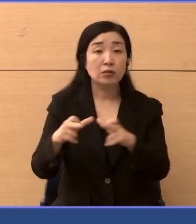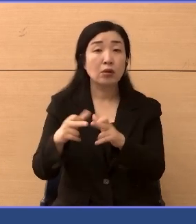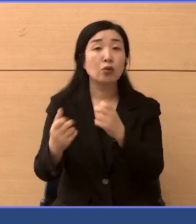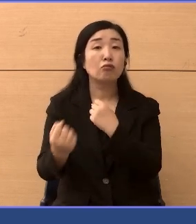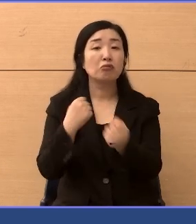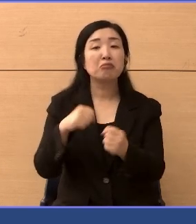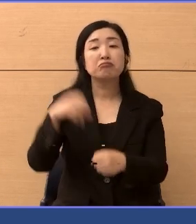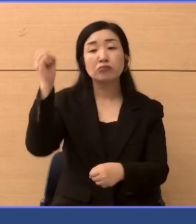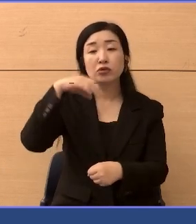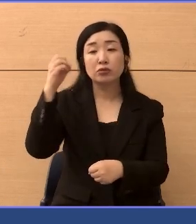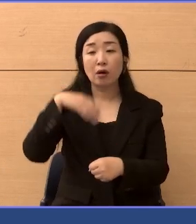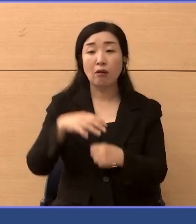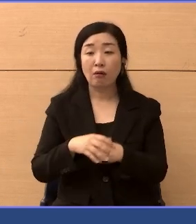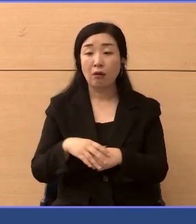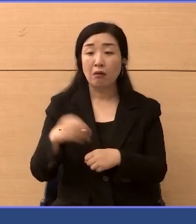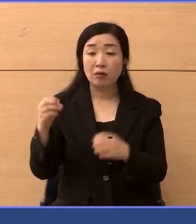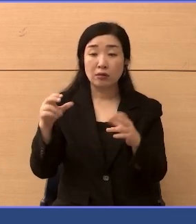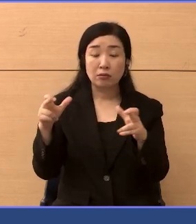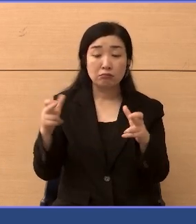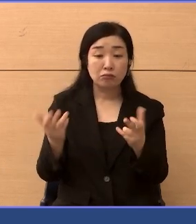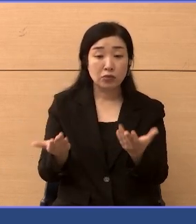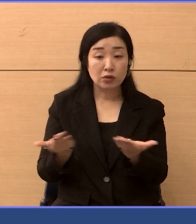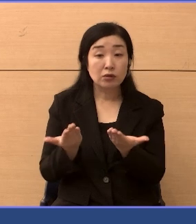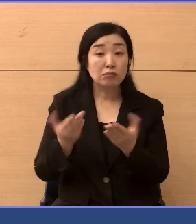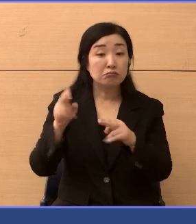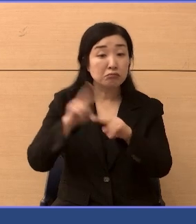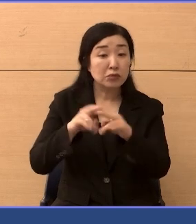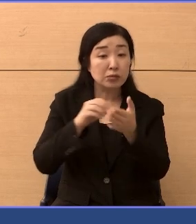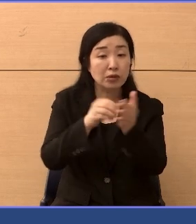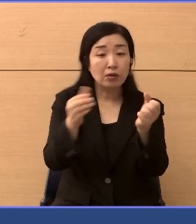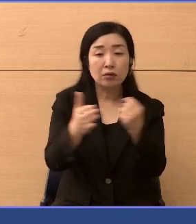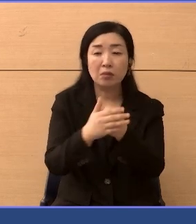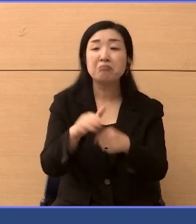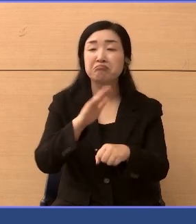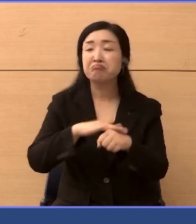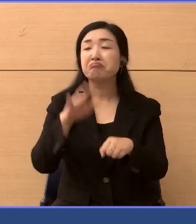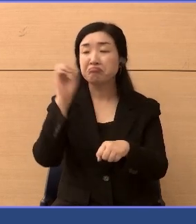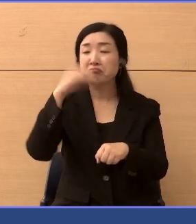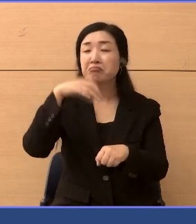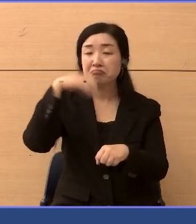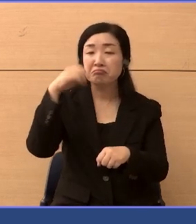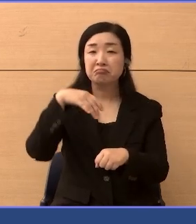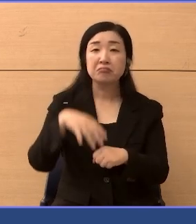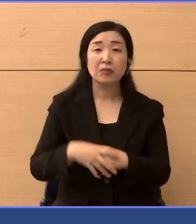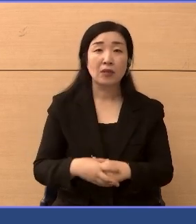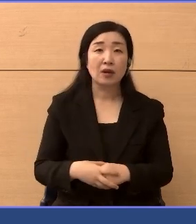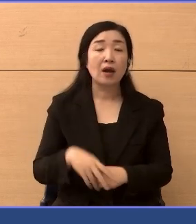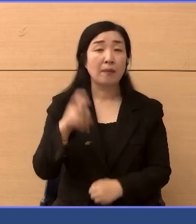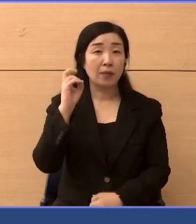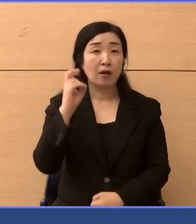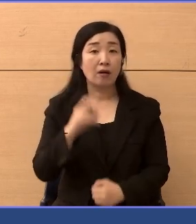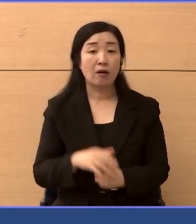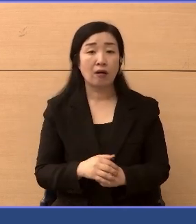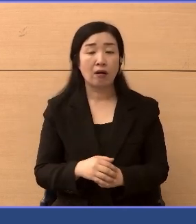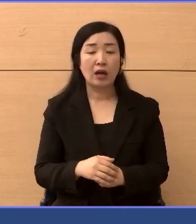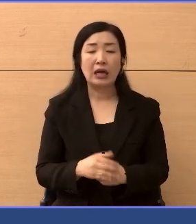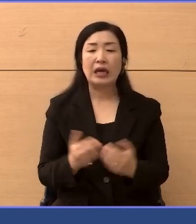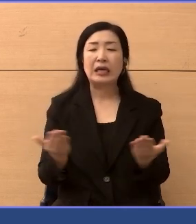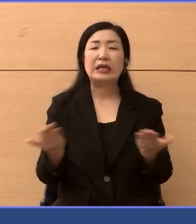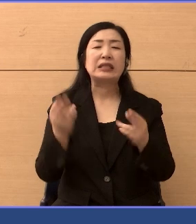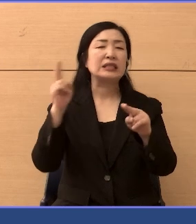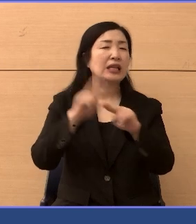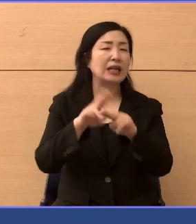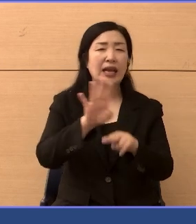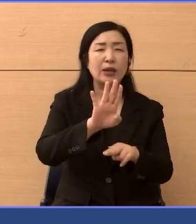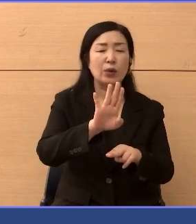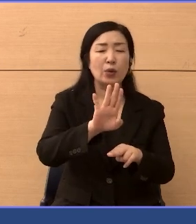그냥 independent 사회에서는 skills that they're 일자리를 able to 주었다라는 travel 것만으로 만족하는 independently, 경우가 manage 있습니다. their 그렇기 때문에 finances, 일자리가 아니라